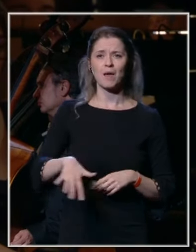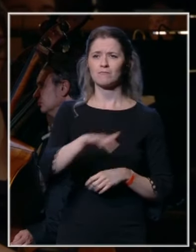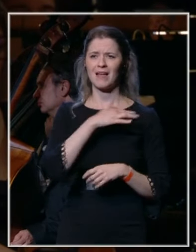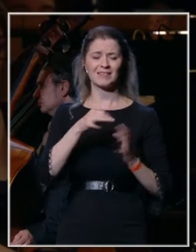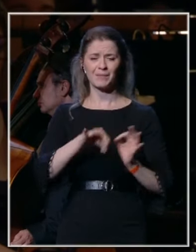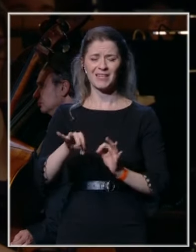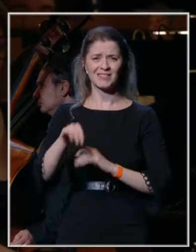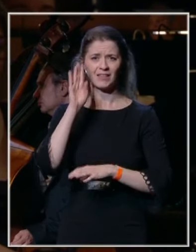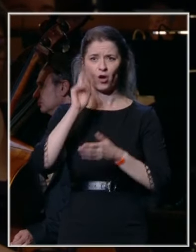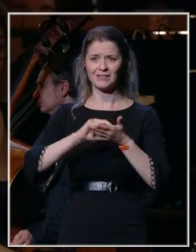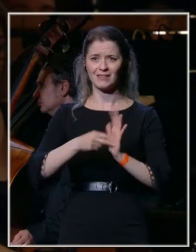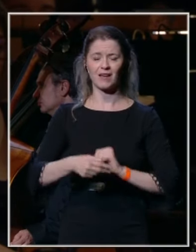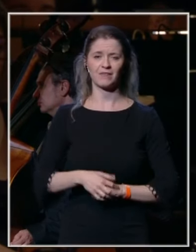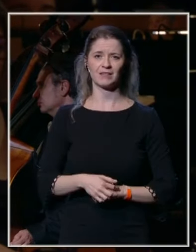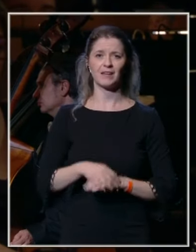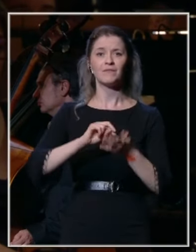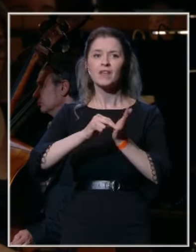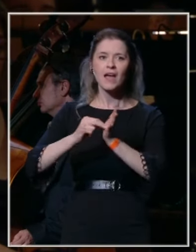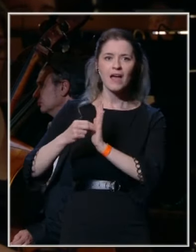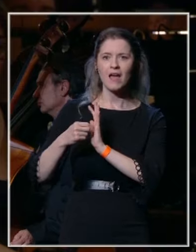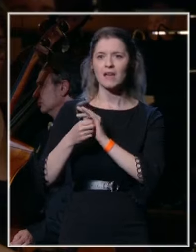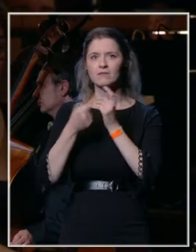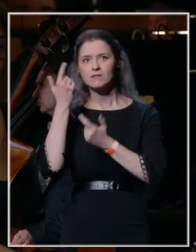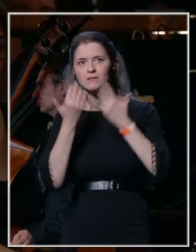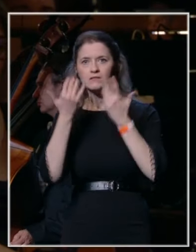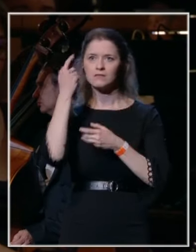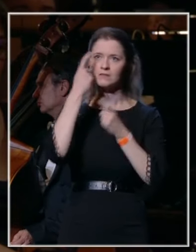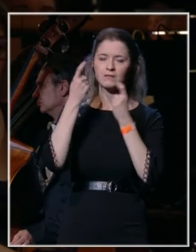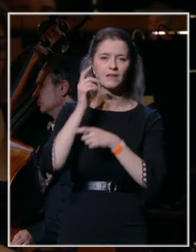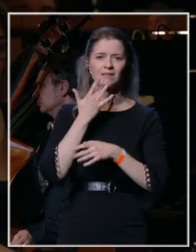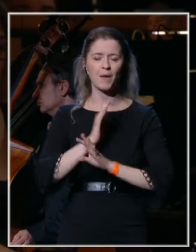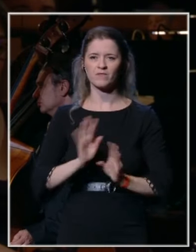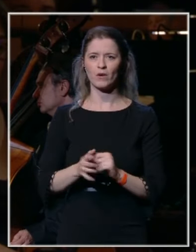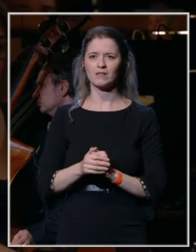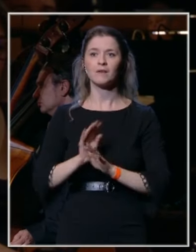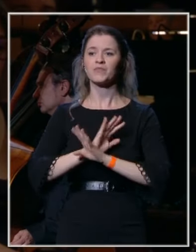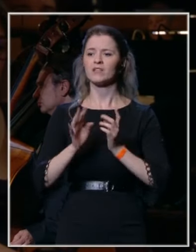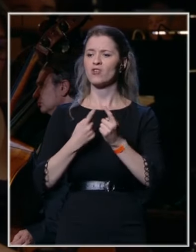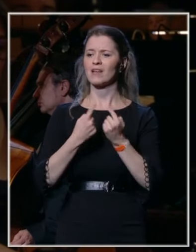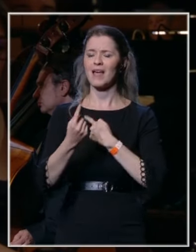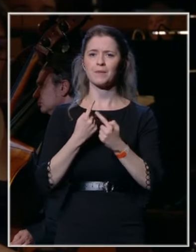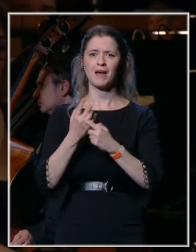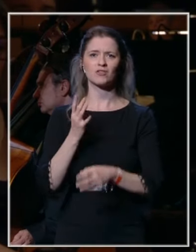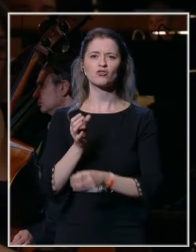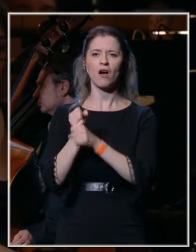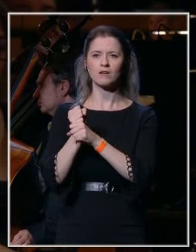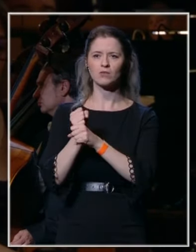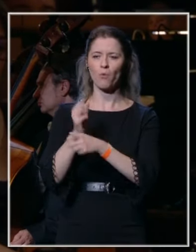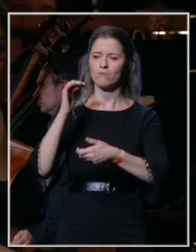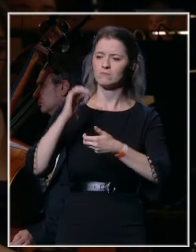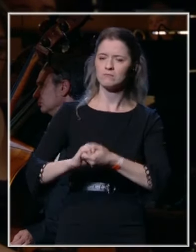haditervet, nem tervezgettek, nem latolgattak. Csak egymást tartó és el nem